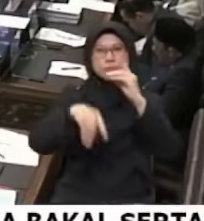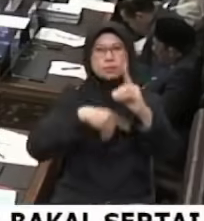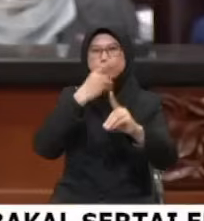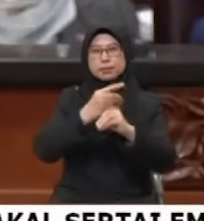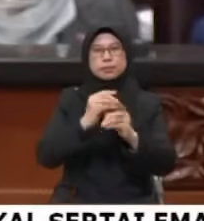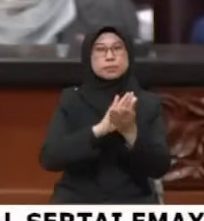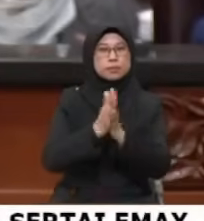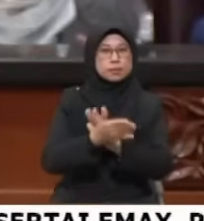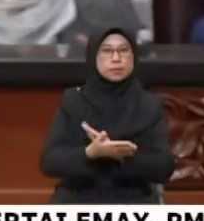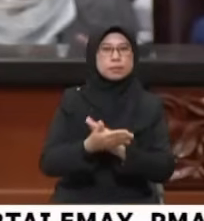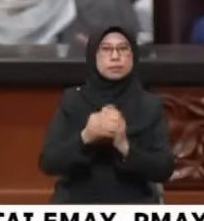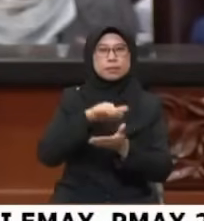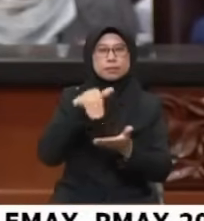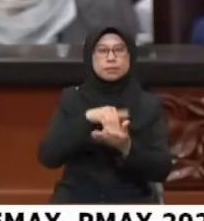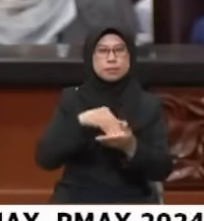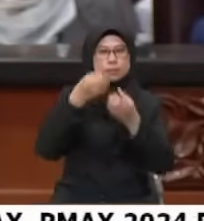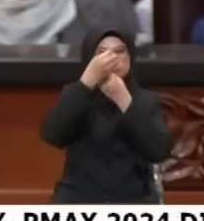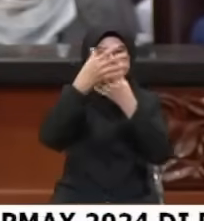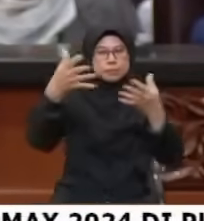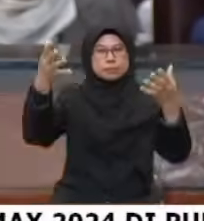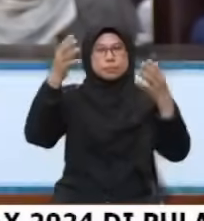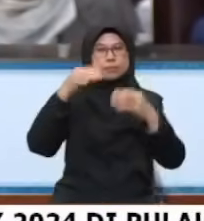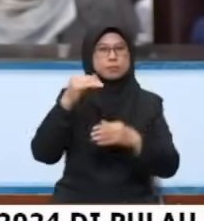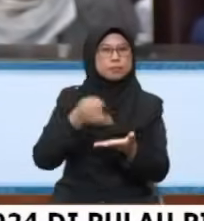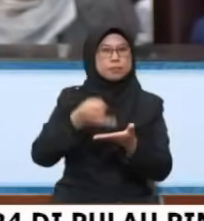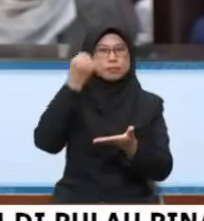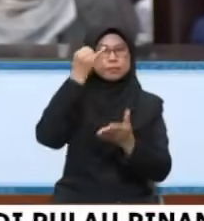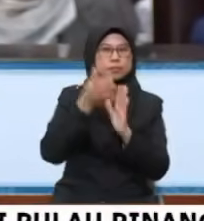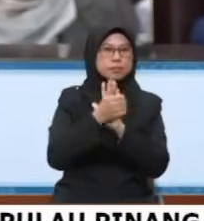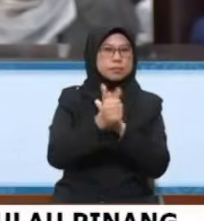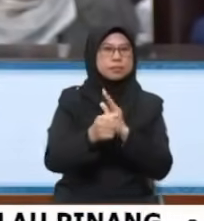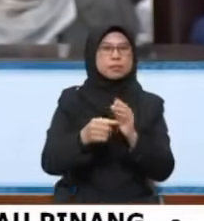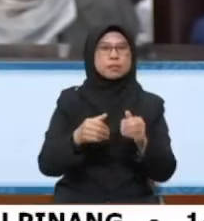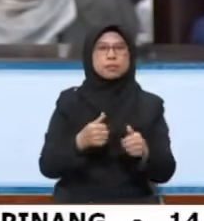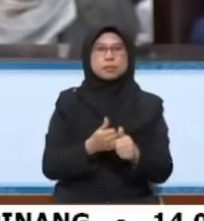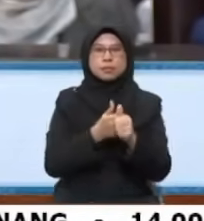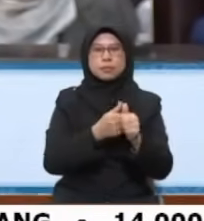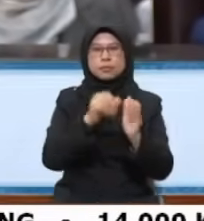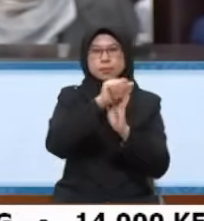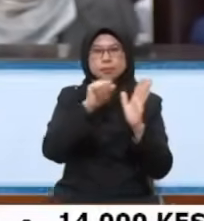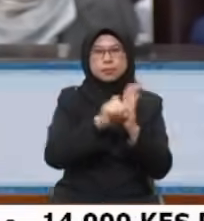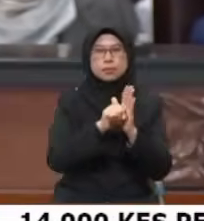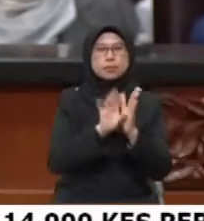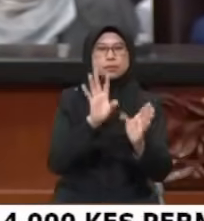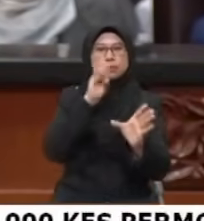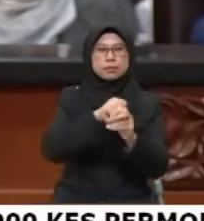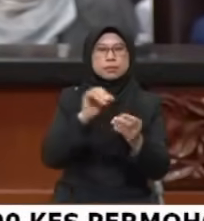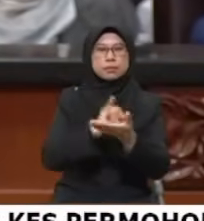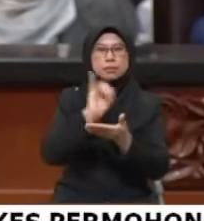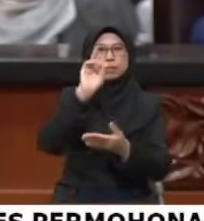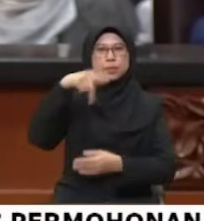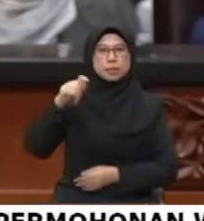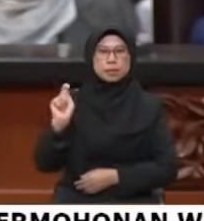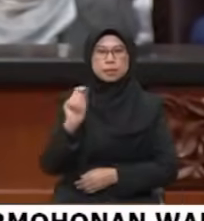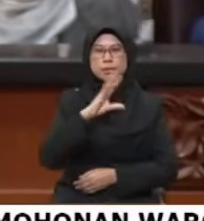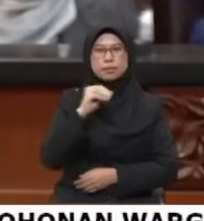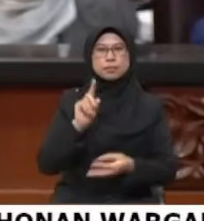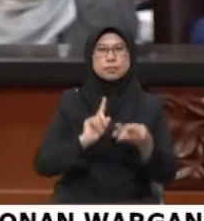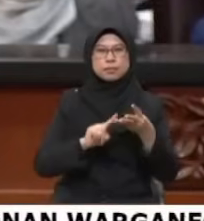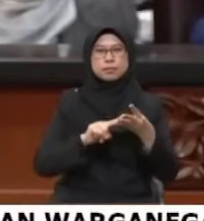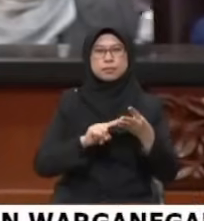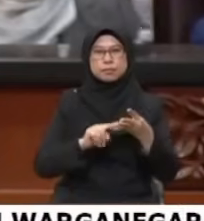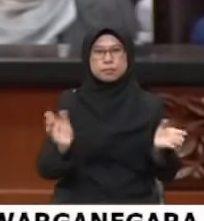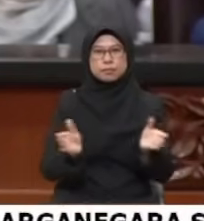tiga menjadi di pusat penyebaran pengetahuan dan kemahiran yang dapat memenuhi syarat kemasukan ke institusi pengajian tinggi nombor empat